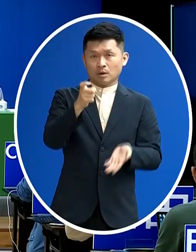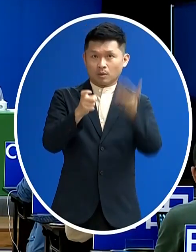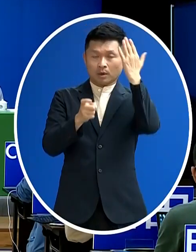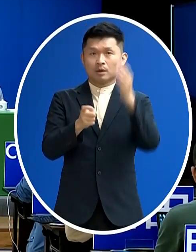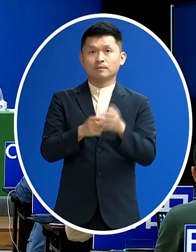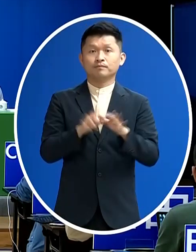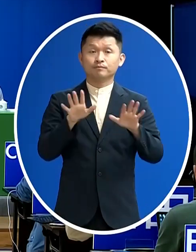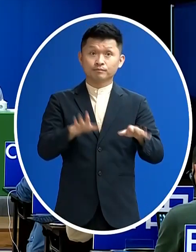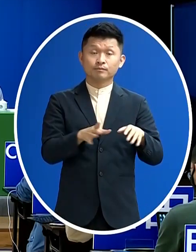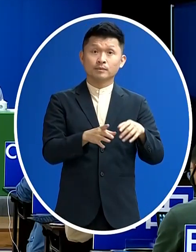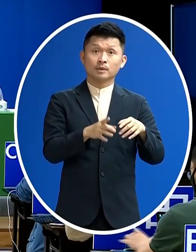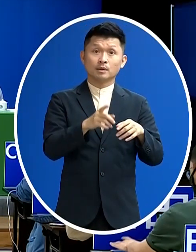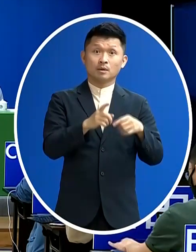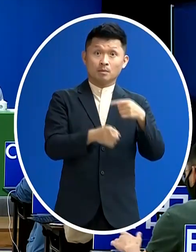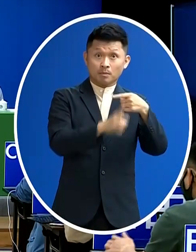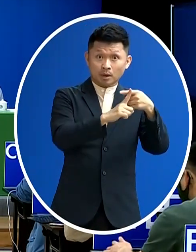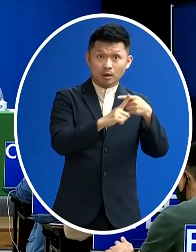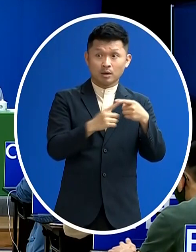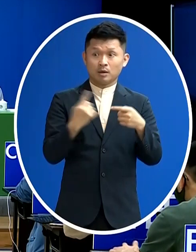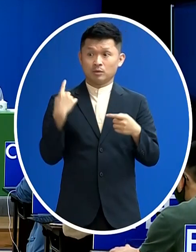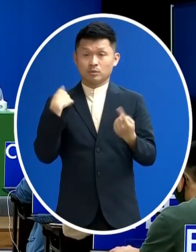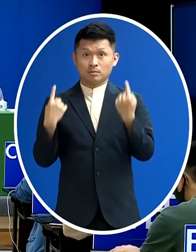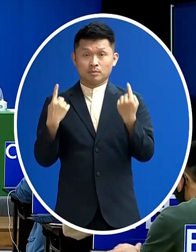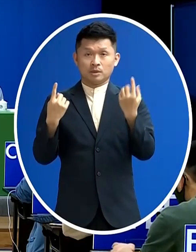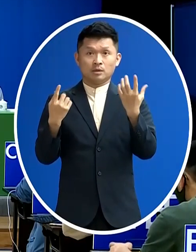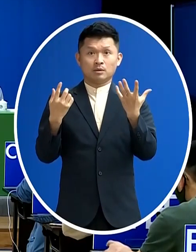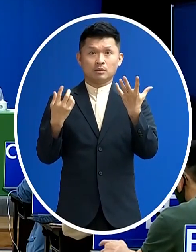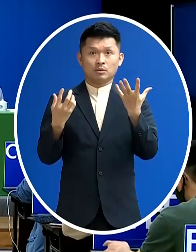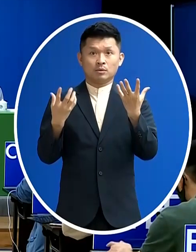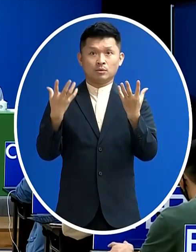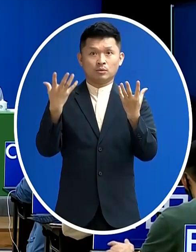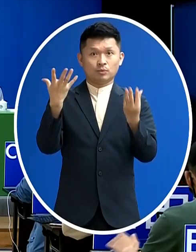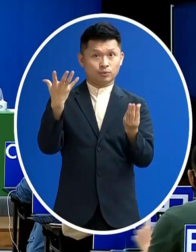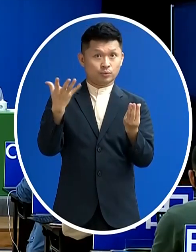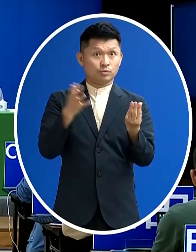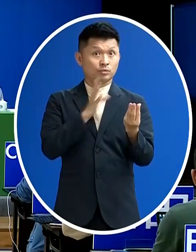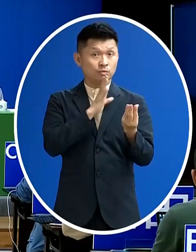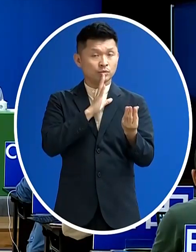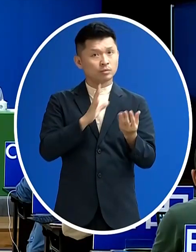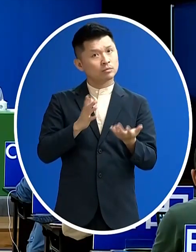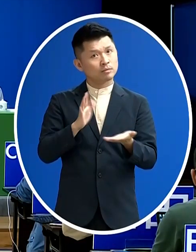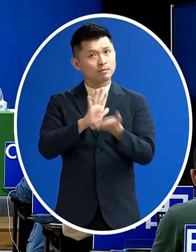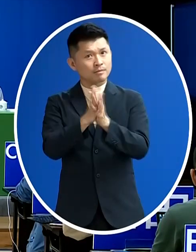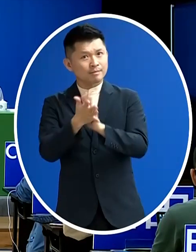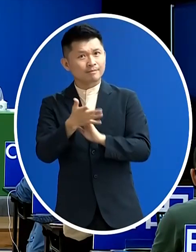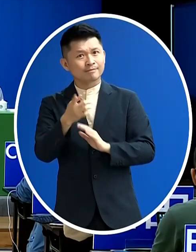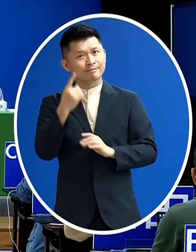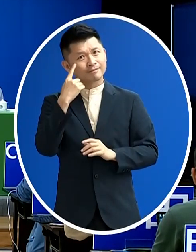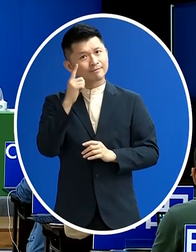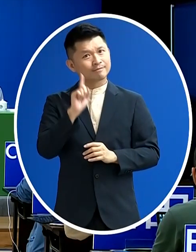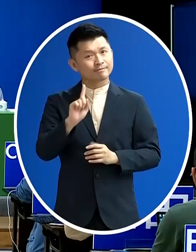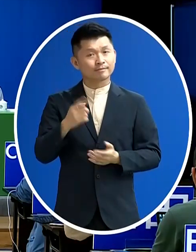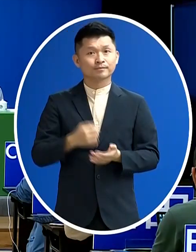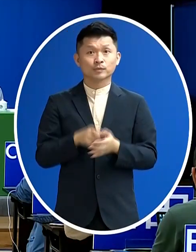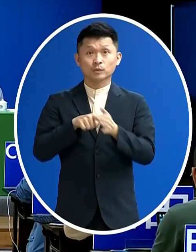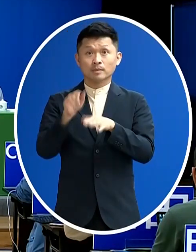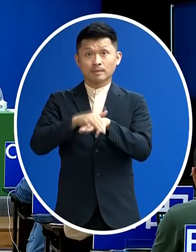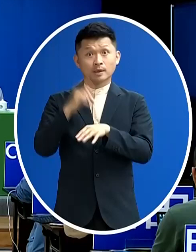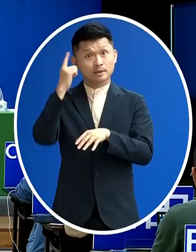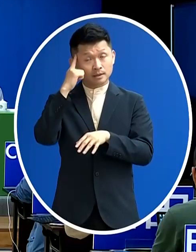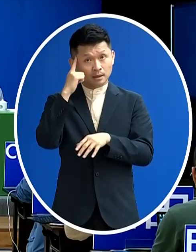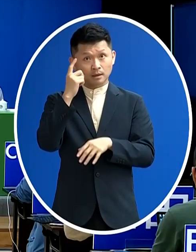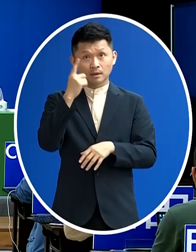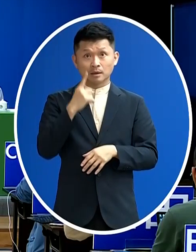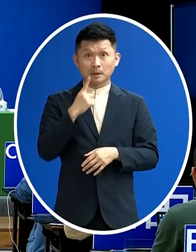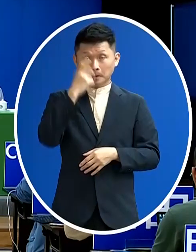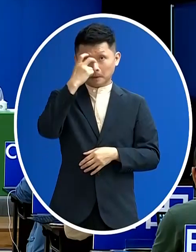个案反而比昨天少，请问指挥官怎么看这样的变化？第二个问题是，有专家认为应该要扩大快